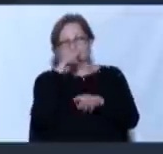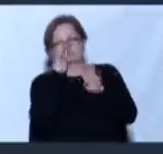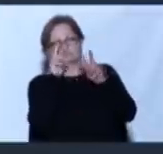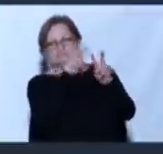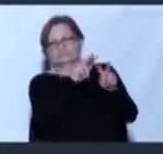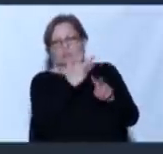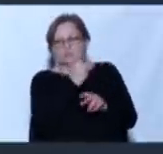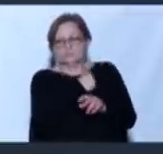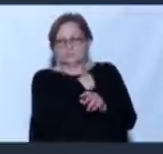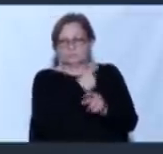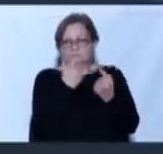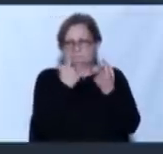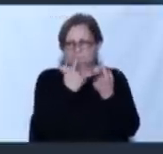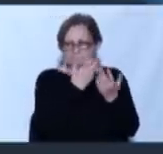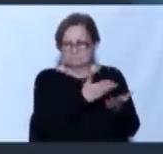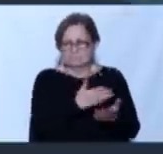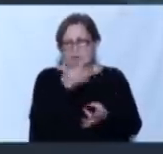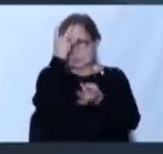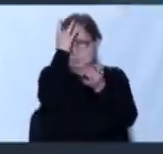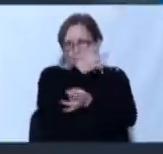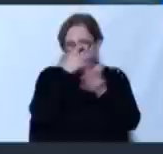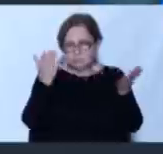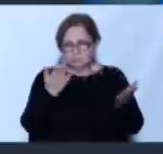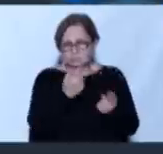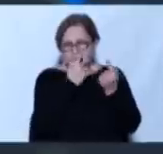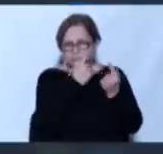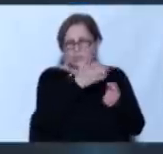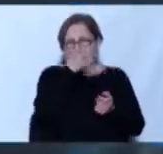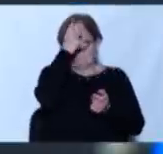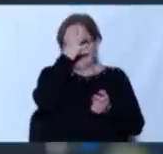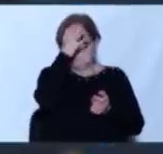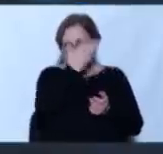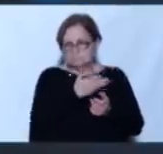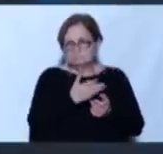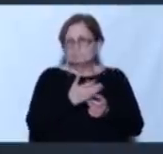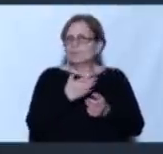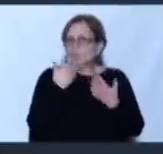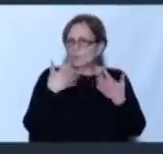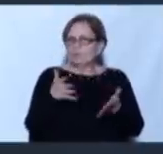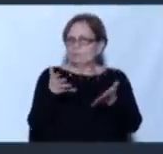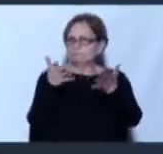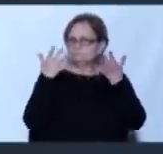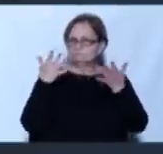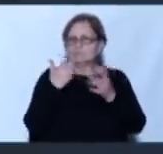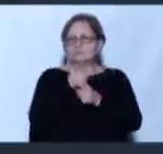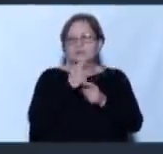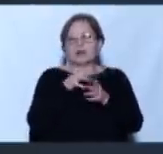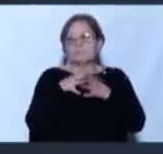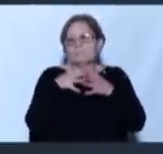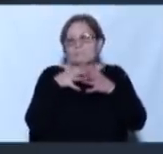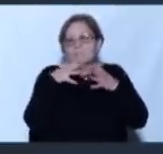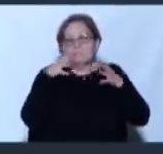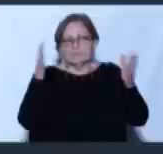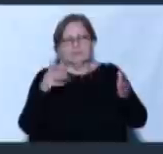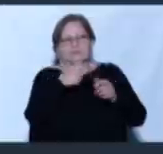დომინანტი, გახდა კულტურული თვალსაზრისით, მეცნიერული თვალსაზრისით და სრულიად აშკარა იყო, რომ დიდი უპირატესობა ჰქონდა